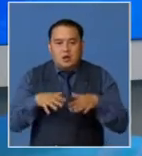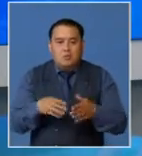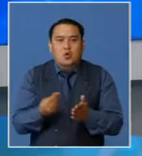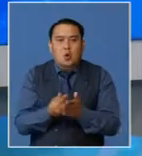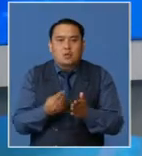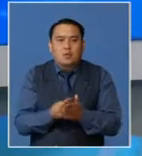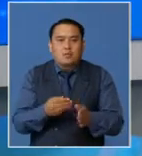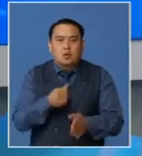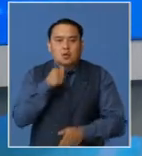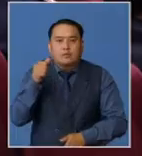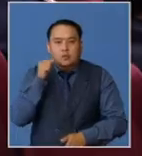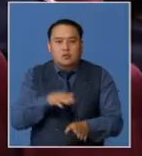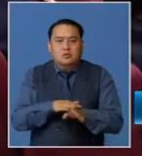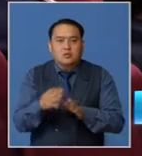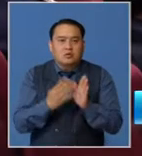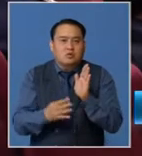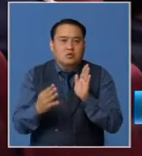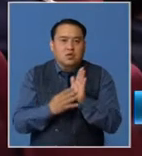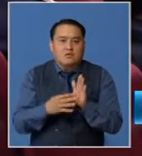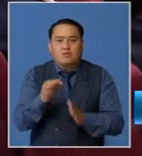маслихата. Бюджет прошлого года исполнен на